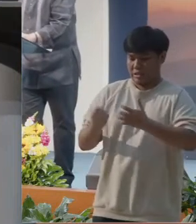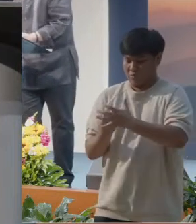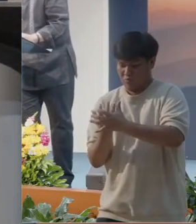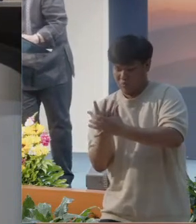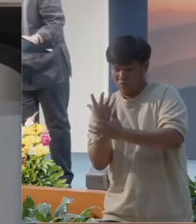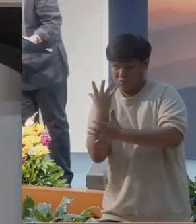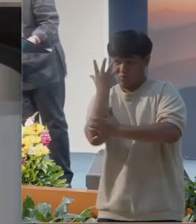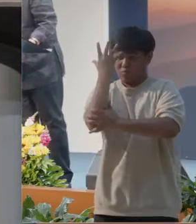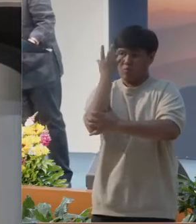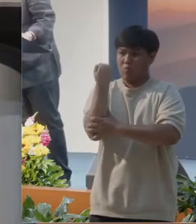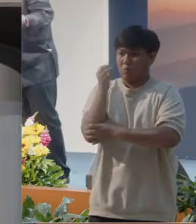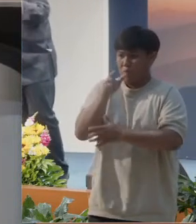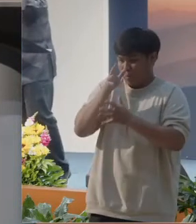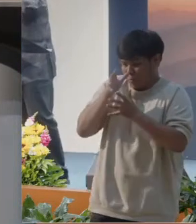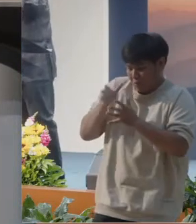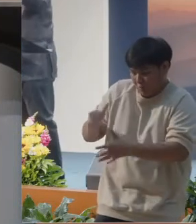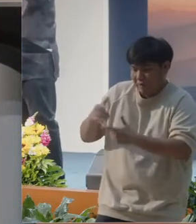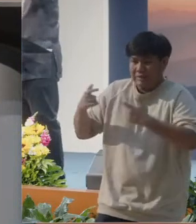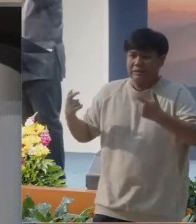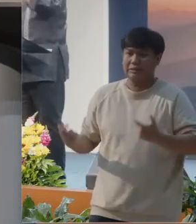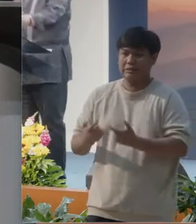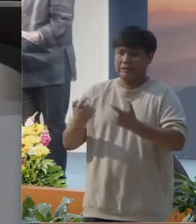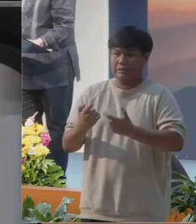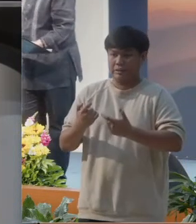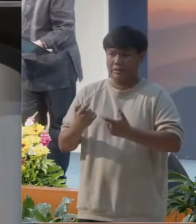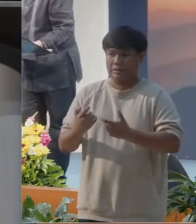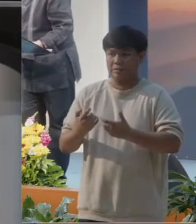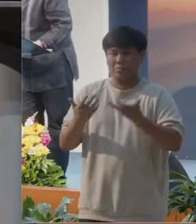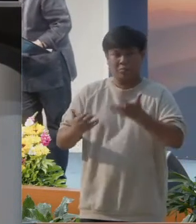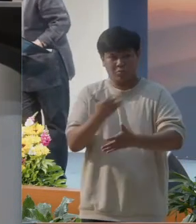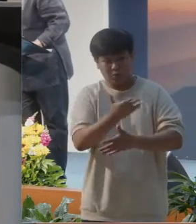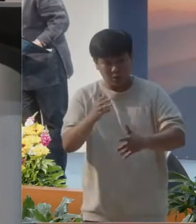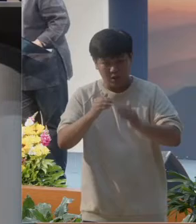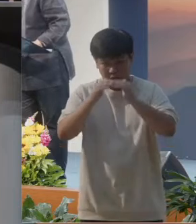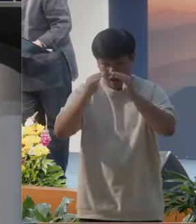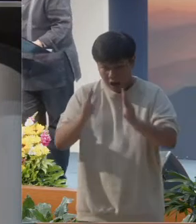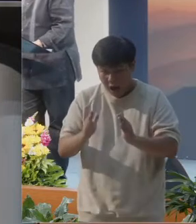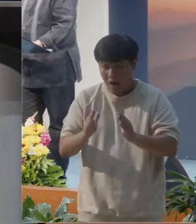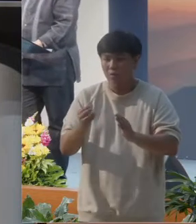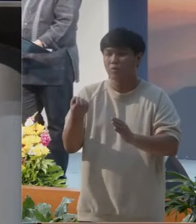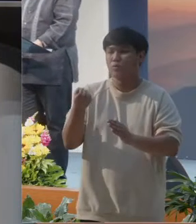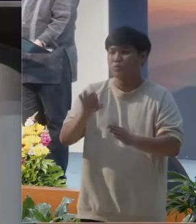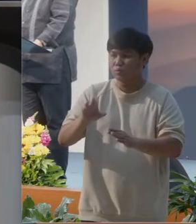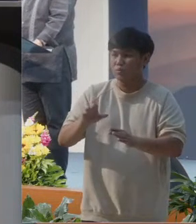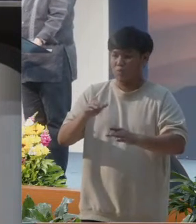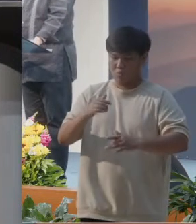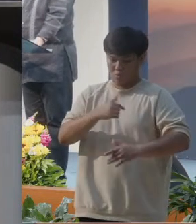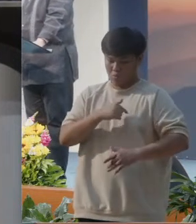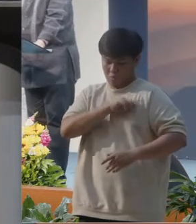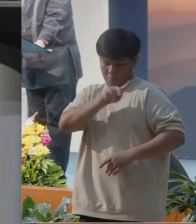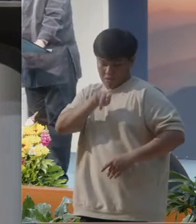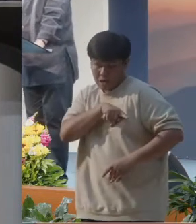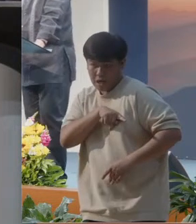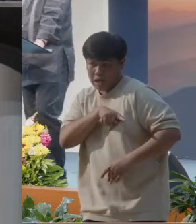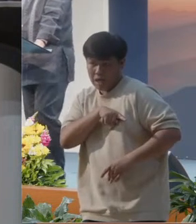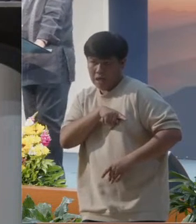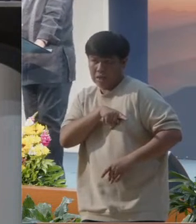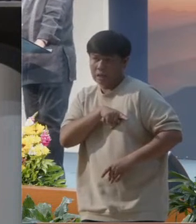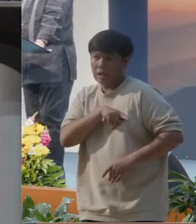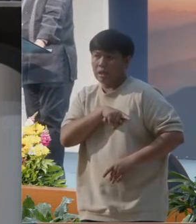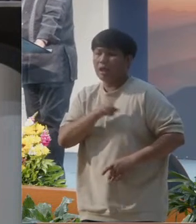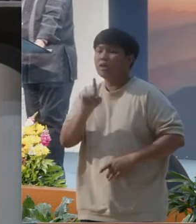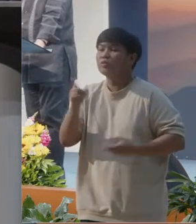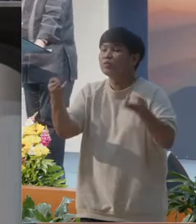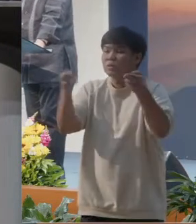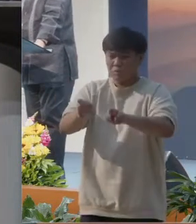ng kasalanan, maging ito man ay nasa inyong tahanan, ang siyang magdudulot sa inyo ng kawasakan sa inyong